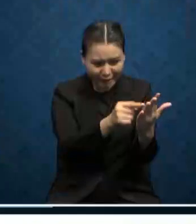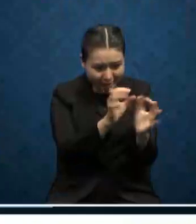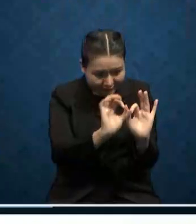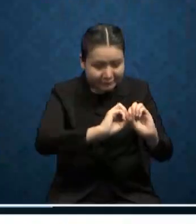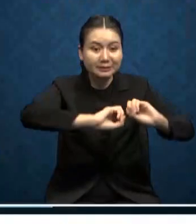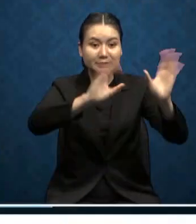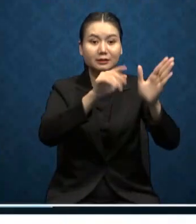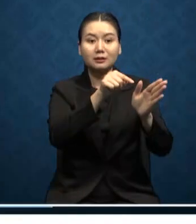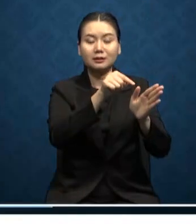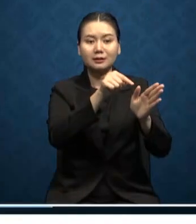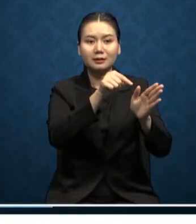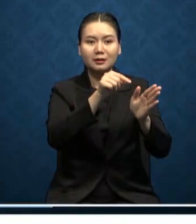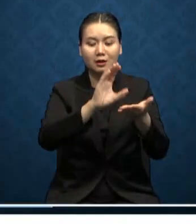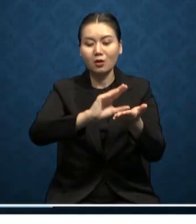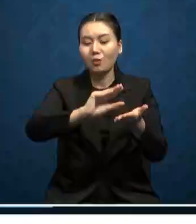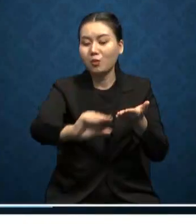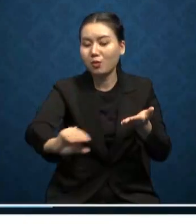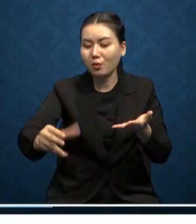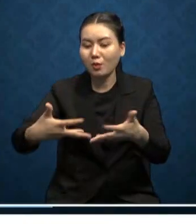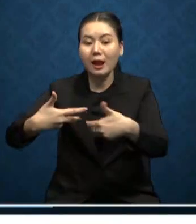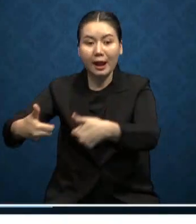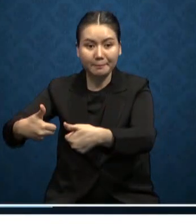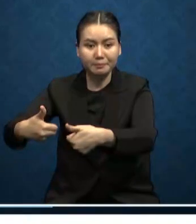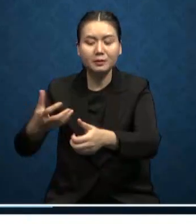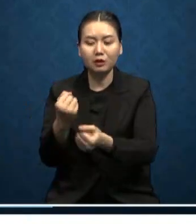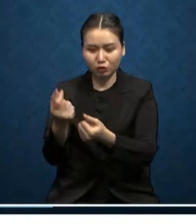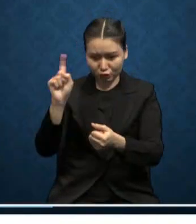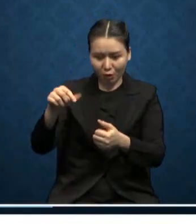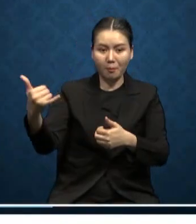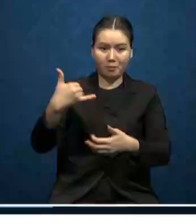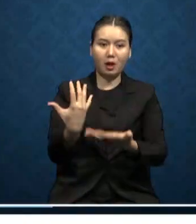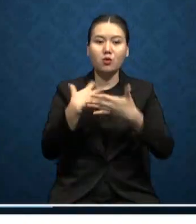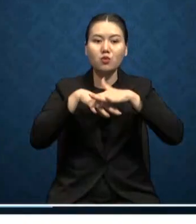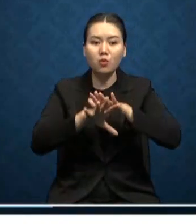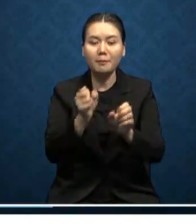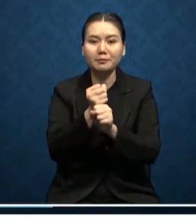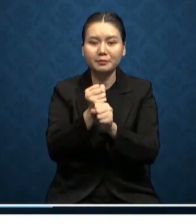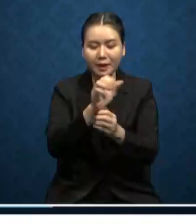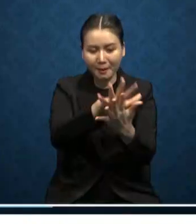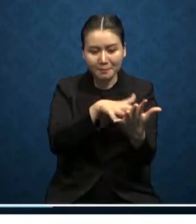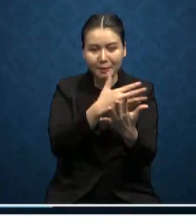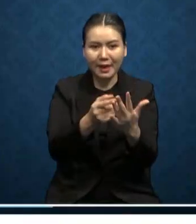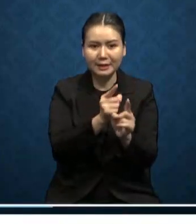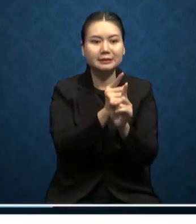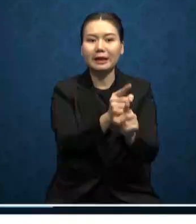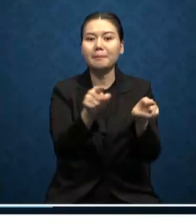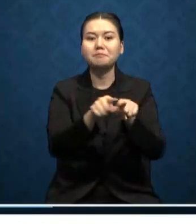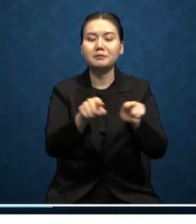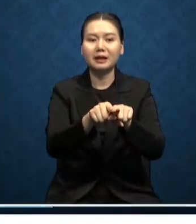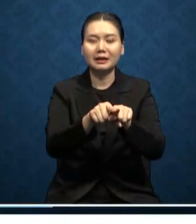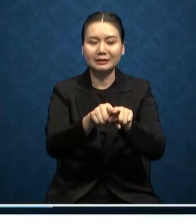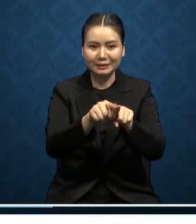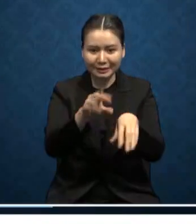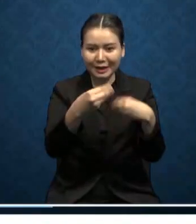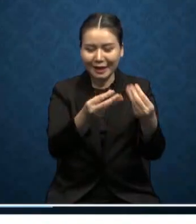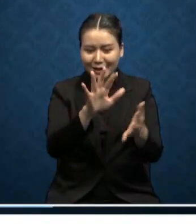แล้วหน่วยรับงบประมาณต่างๆก็จะต้องมาร่วมดำเนินการในแผนงบประมาณเดียวกันซึ่งจะทำ